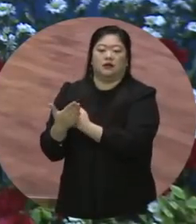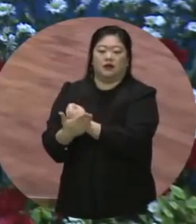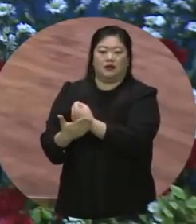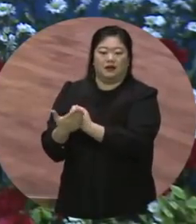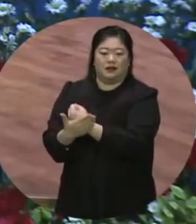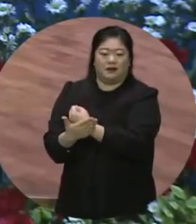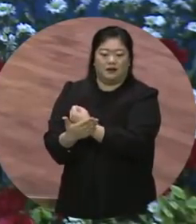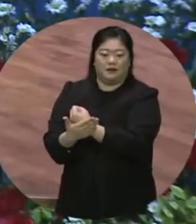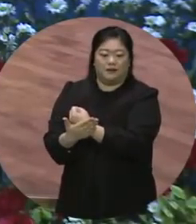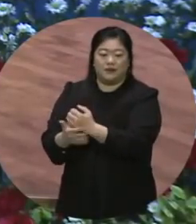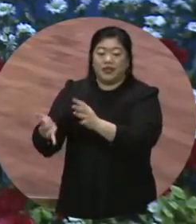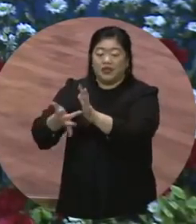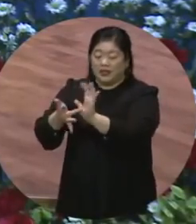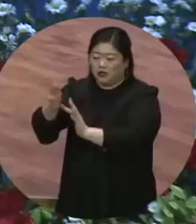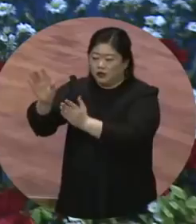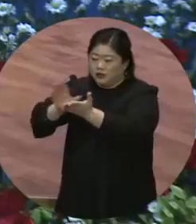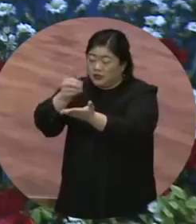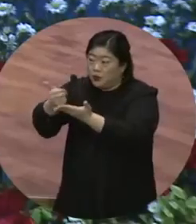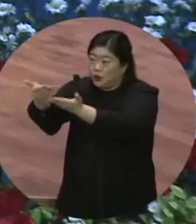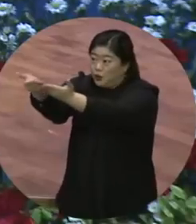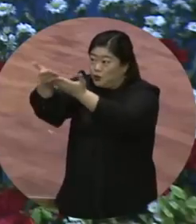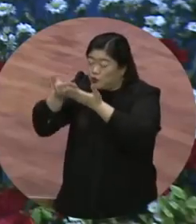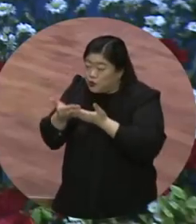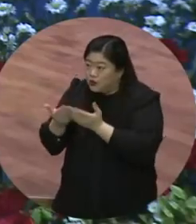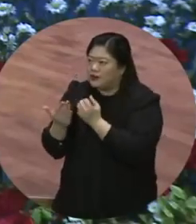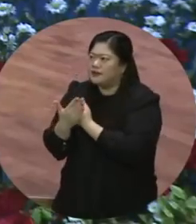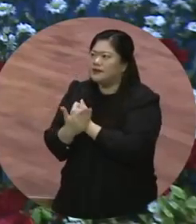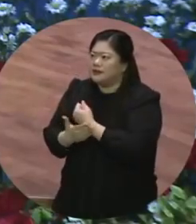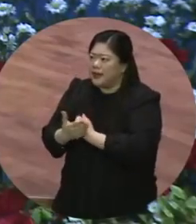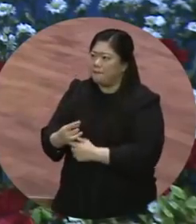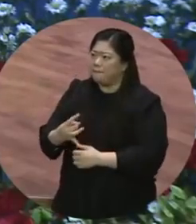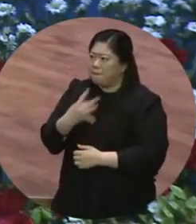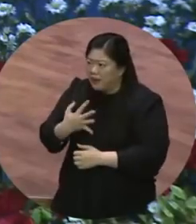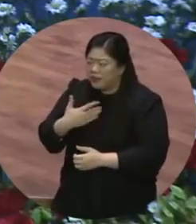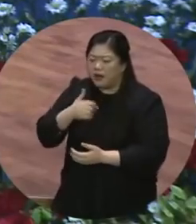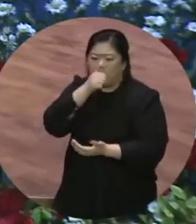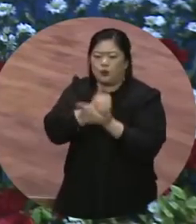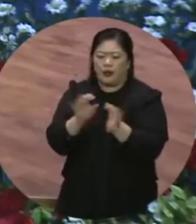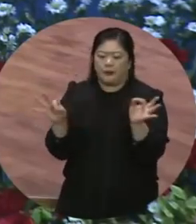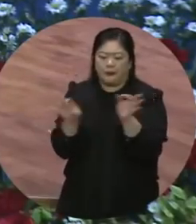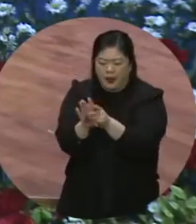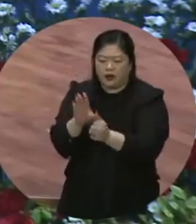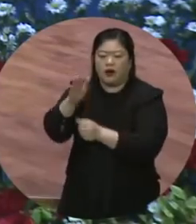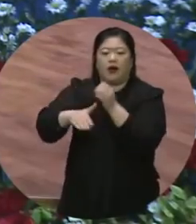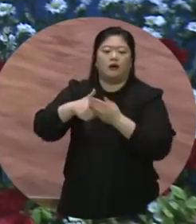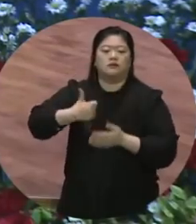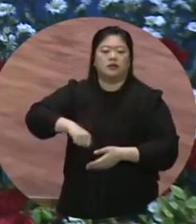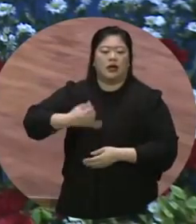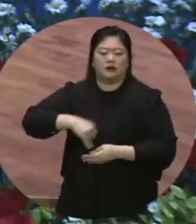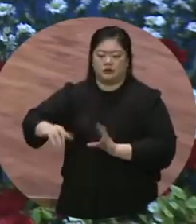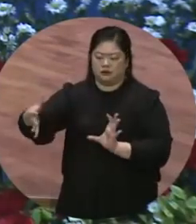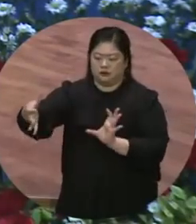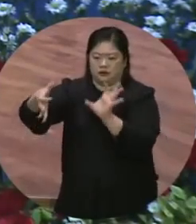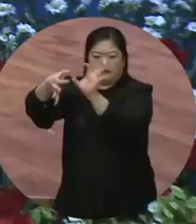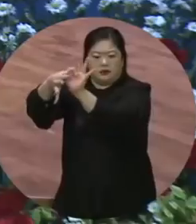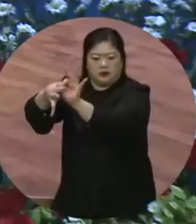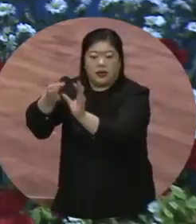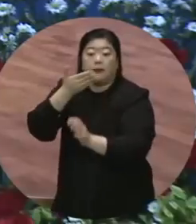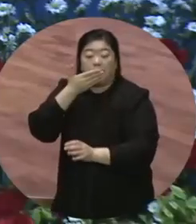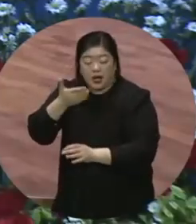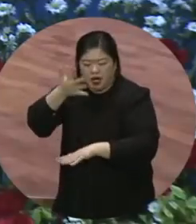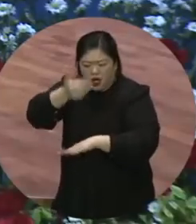그리스도를 통해서 베풀어 주신 절대 은혜 속에서만 우리가 하나님의 자녀가 되어 영생의